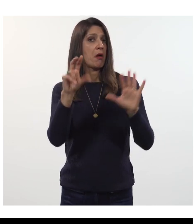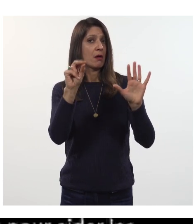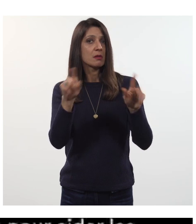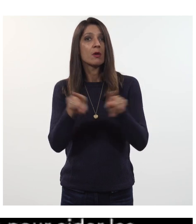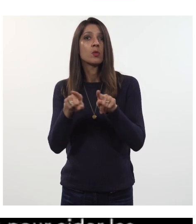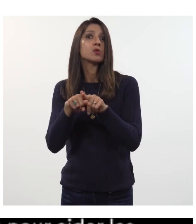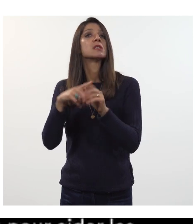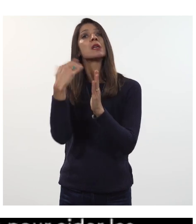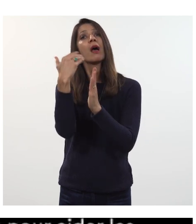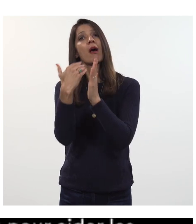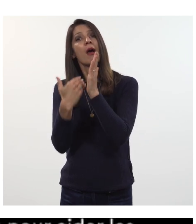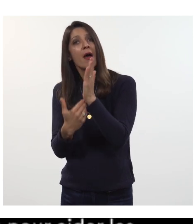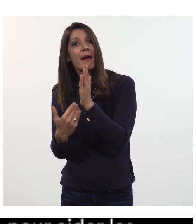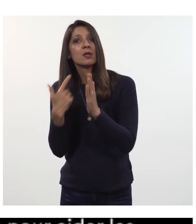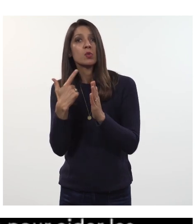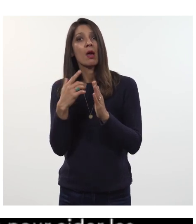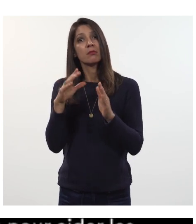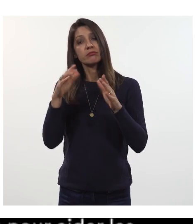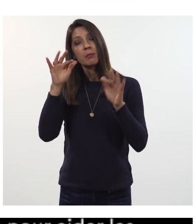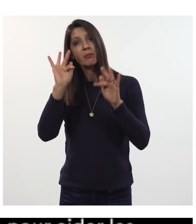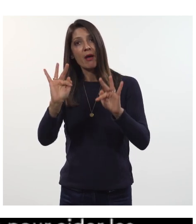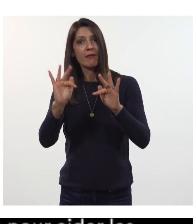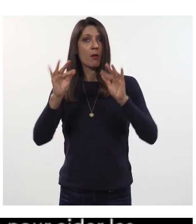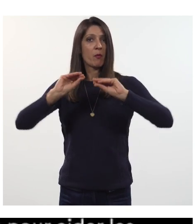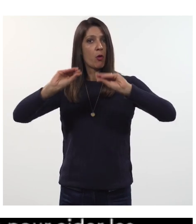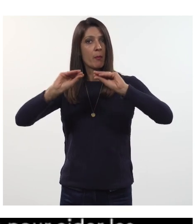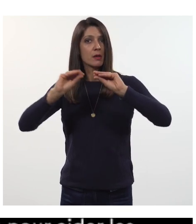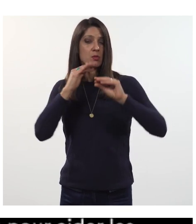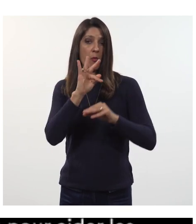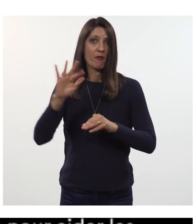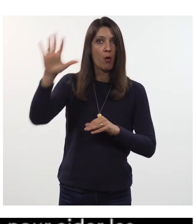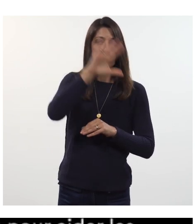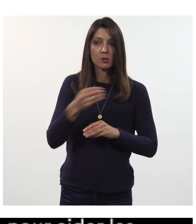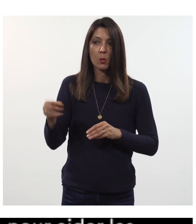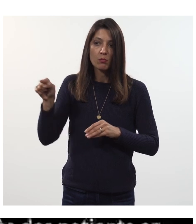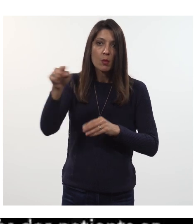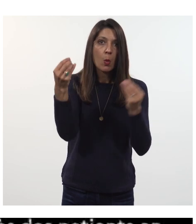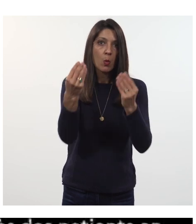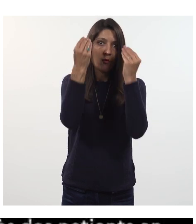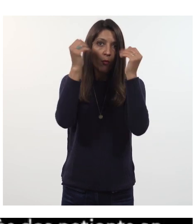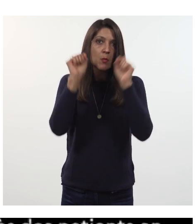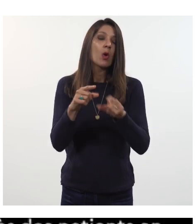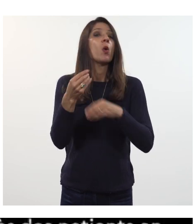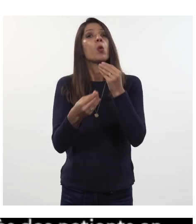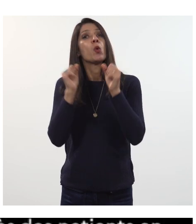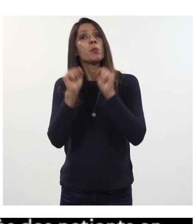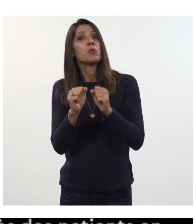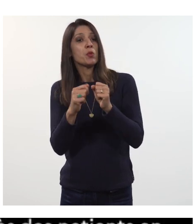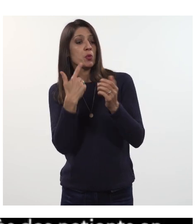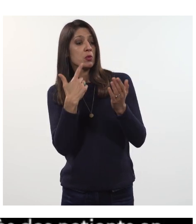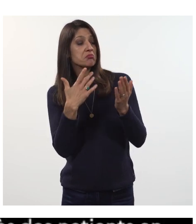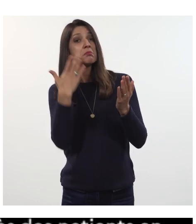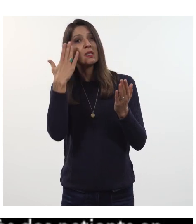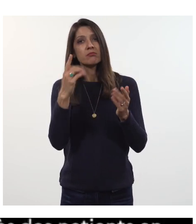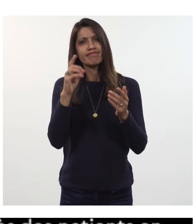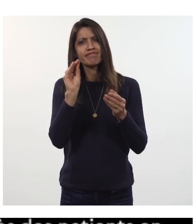en France et la possibilité de poser des questions face à une situation de soins spécifique au handicap. Donc c'est un accès à l'expertise pour vous qui